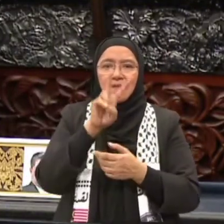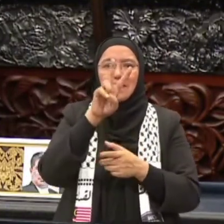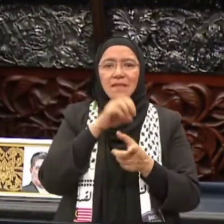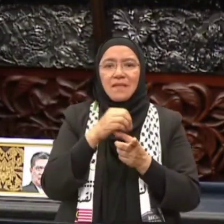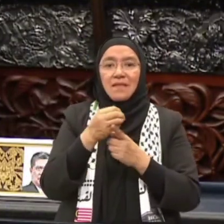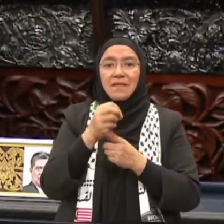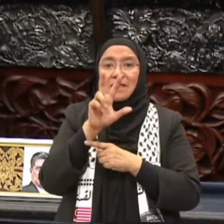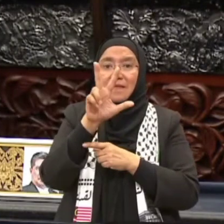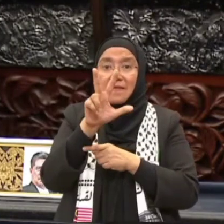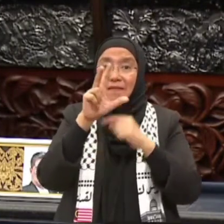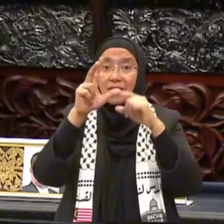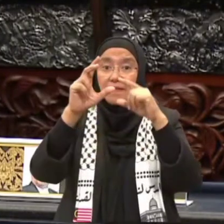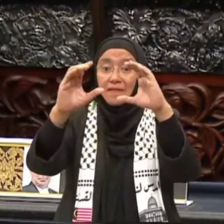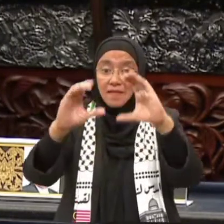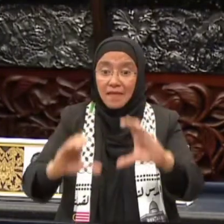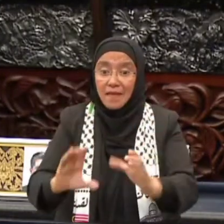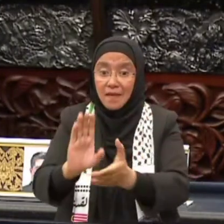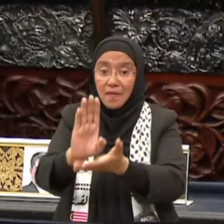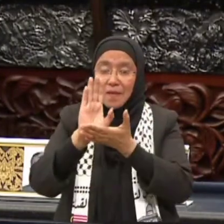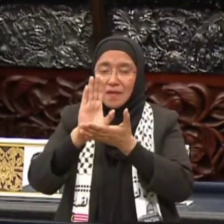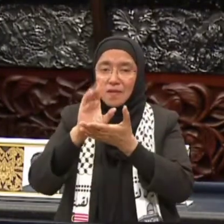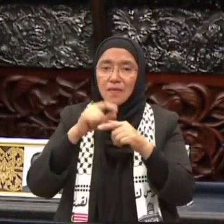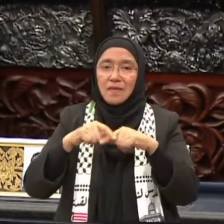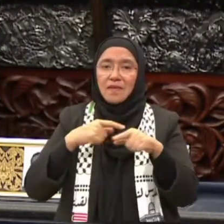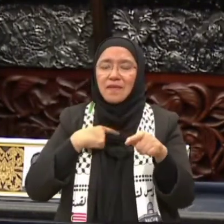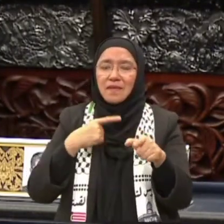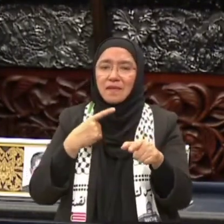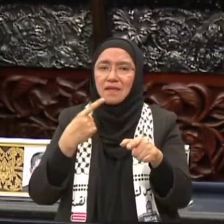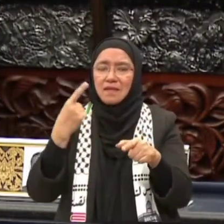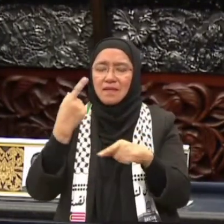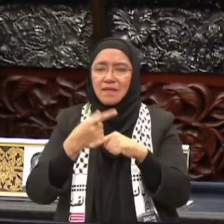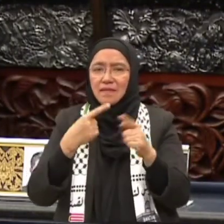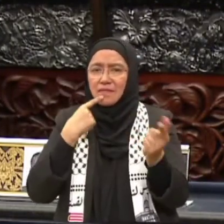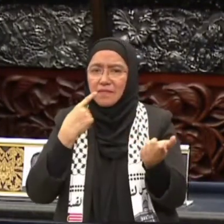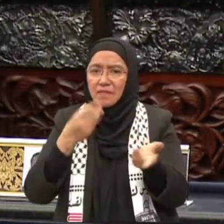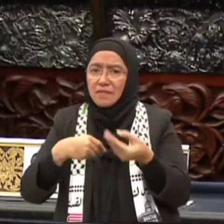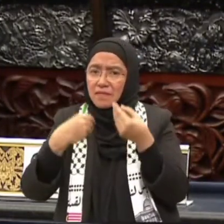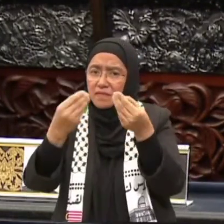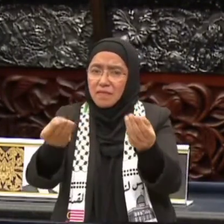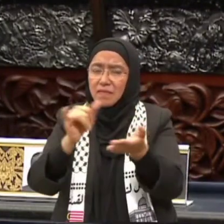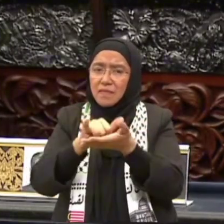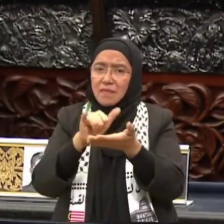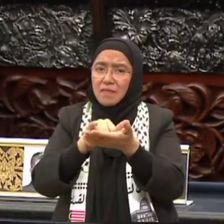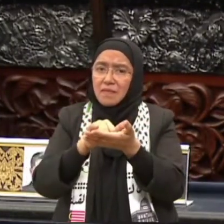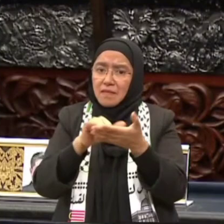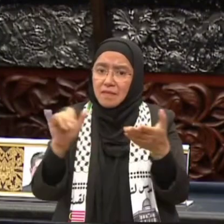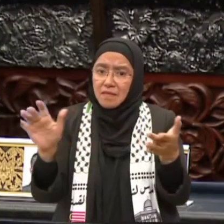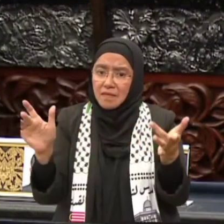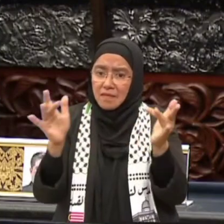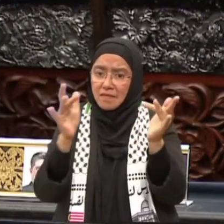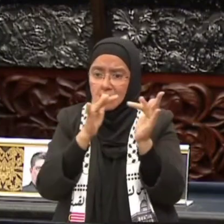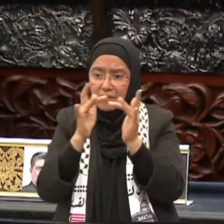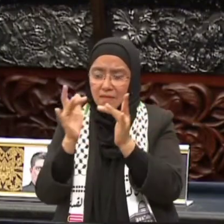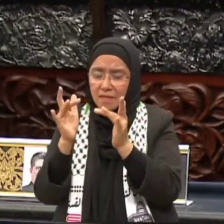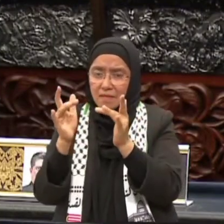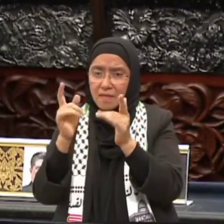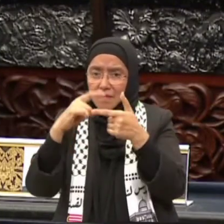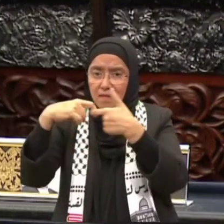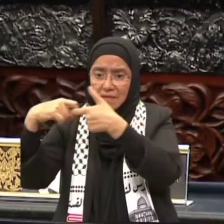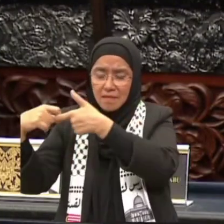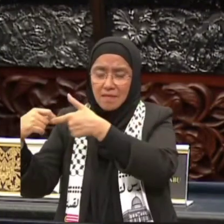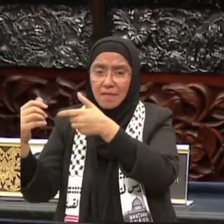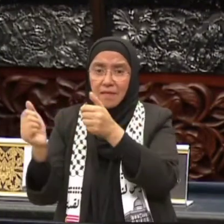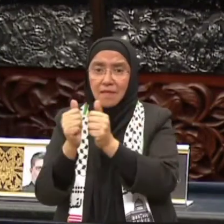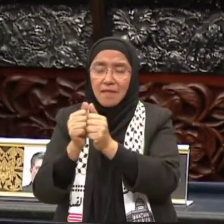yang dipertimbangkan itu adalah berhubung dengan pemindahan tunai. Kaedah pemindahan tunai yang